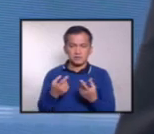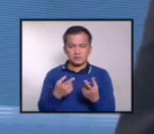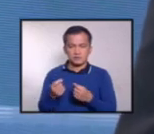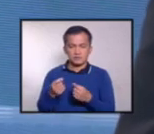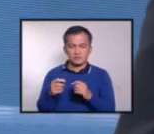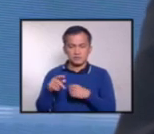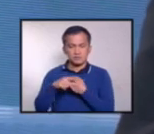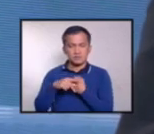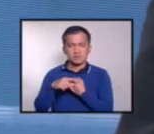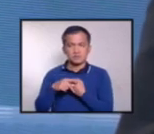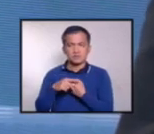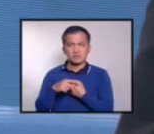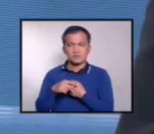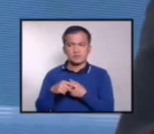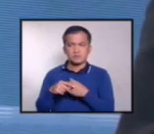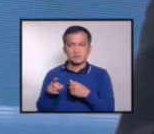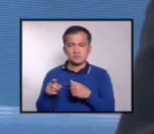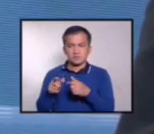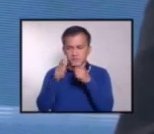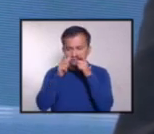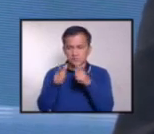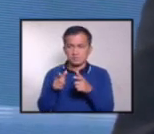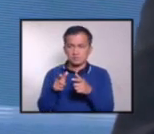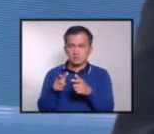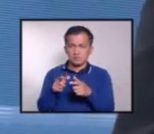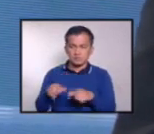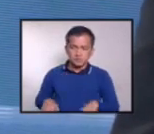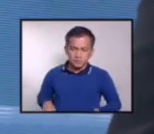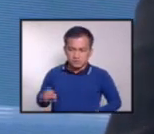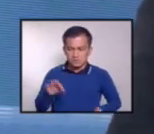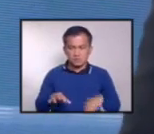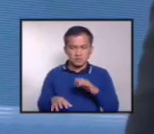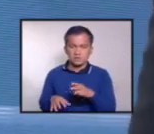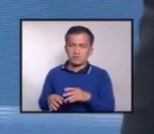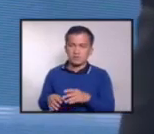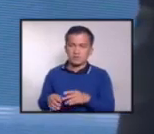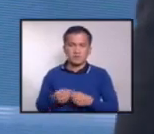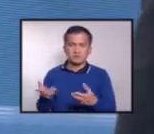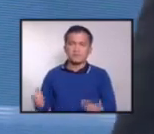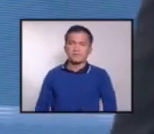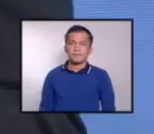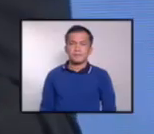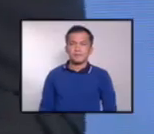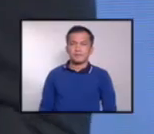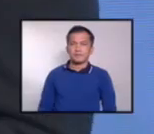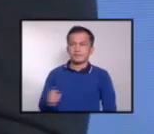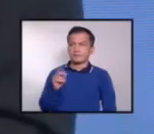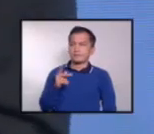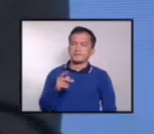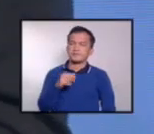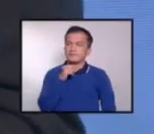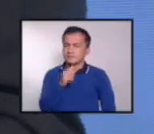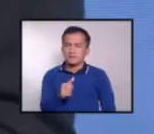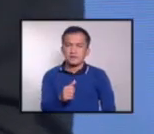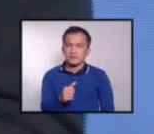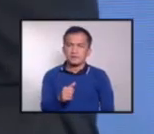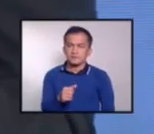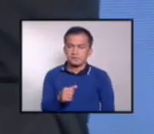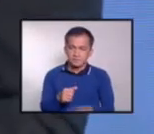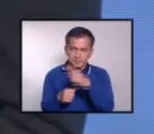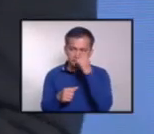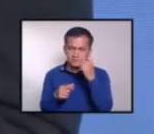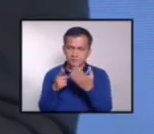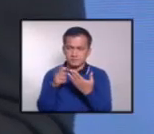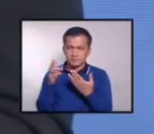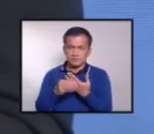siyang permanent, talagang magmumukha siyang dole out na minigay. Okay. Hindi naman po dahil yung programa